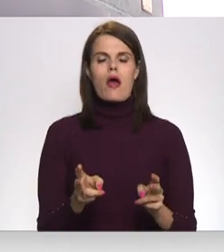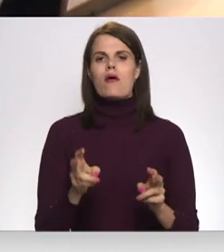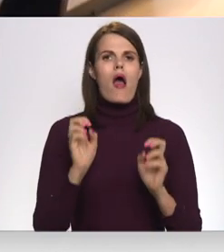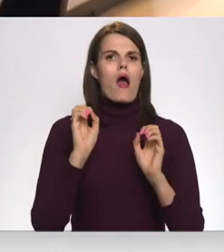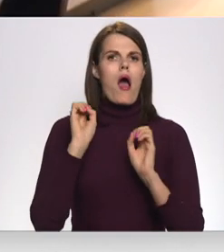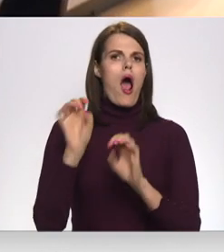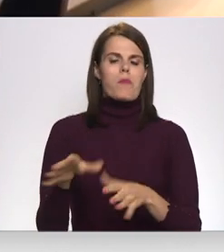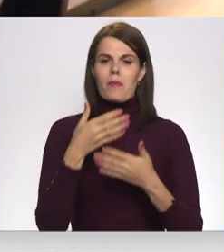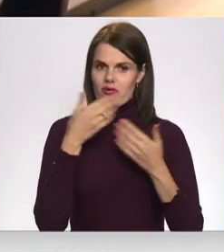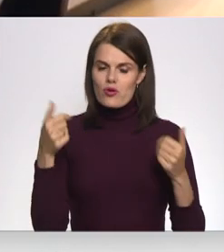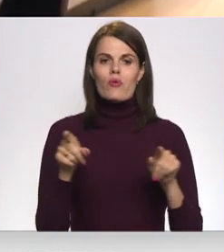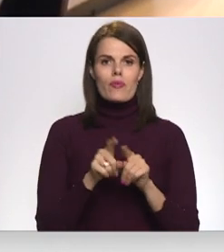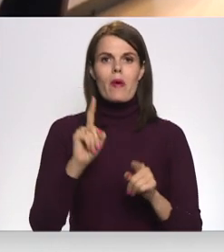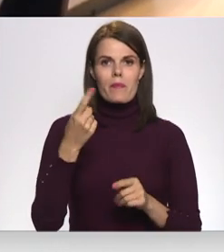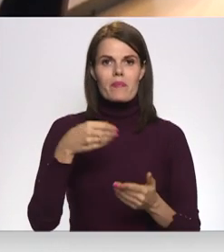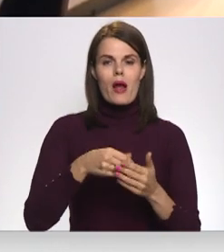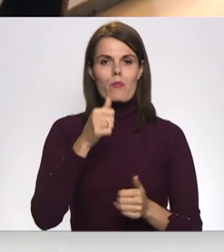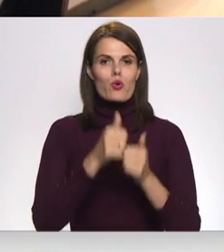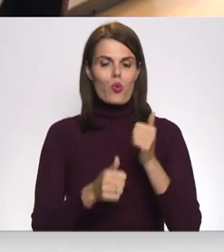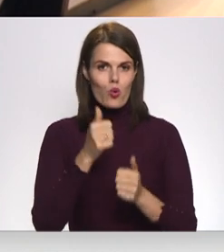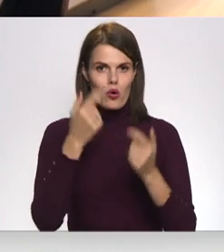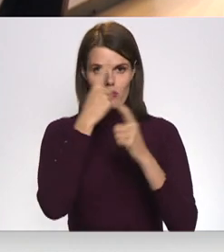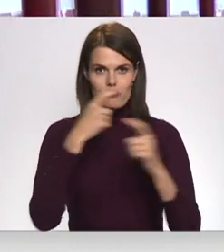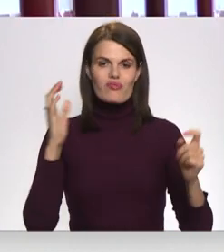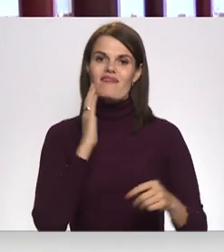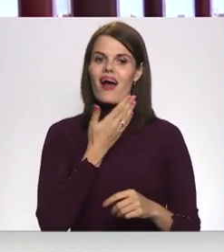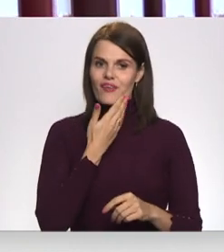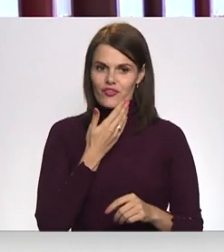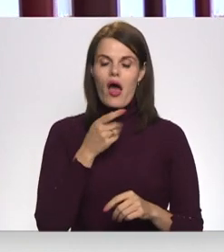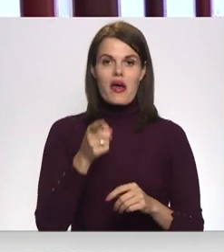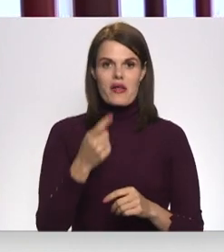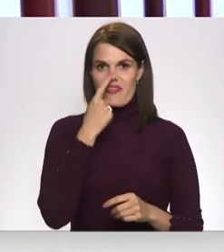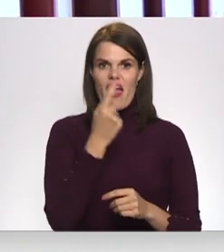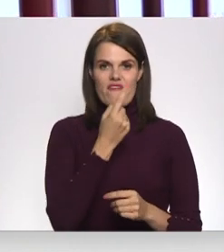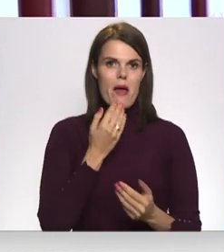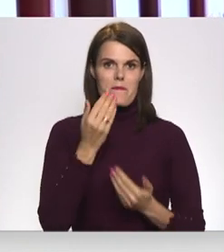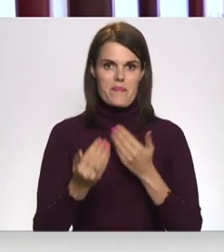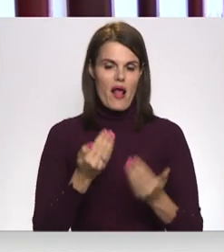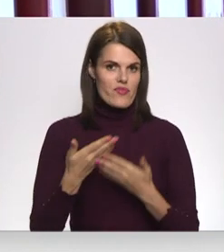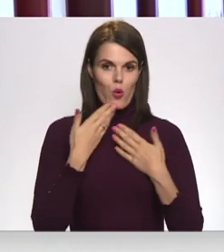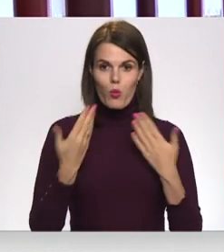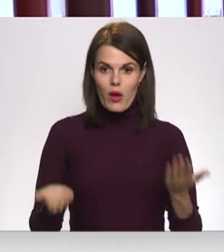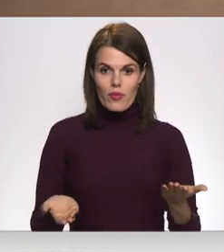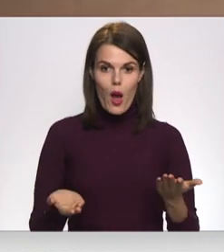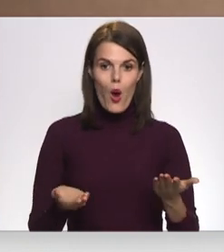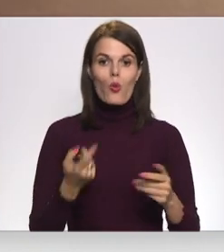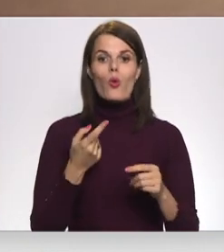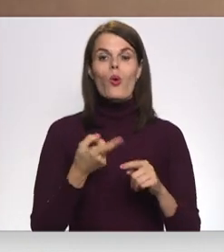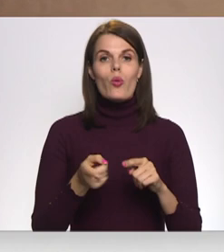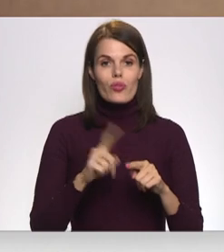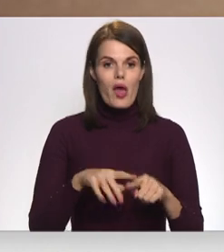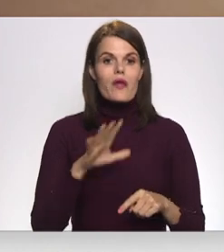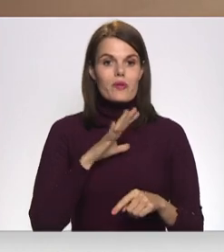ticis darīts. Pirmais iepirkuma konkurss izsludināts jau vasarā, uz to gan neviens pretendents nesot pieteicies. Tam